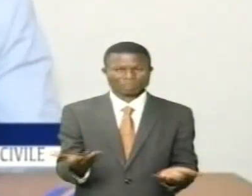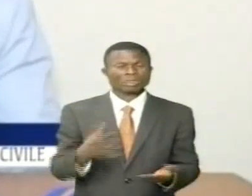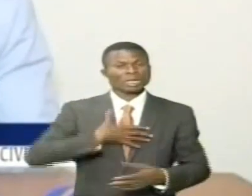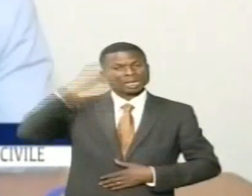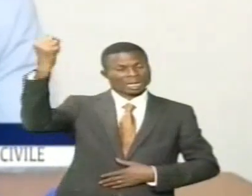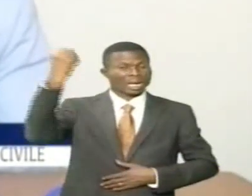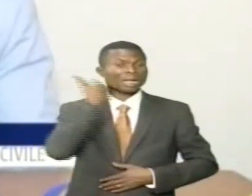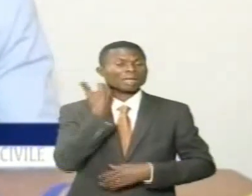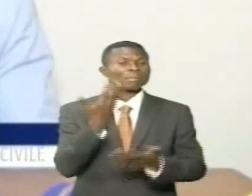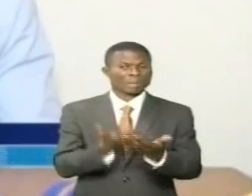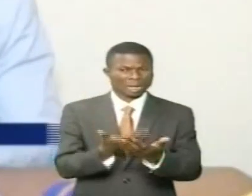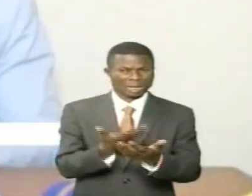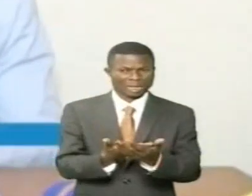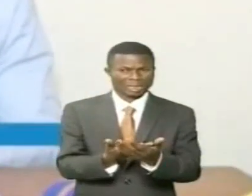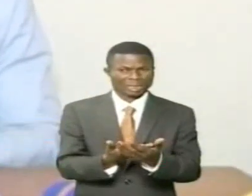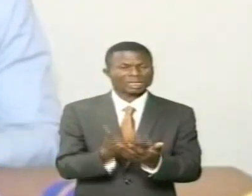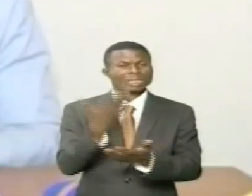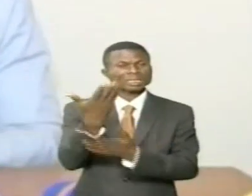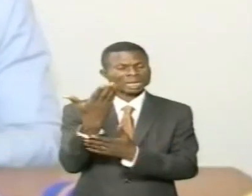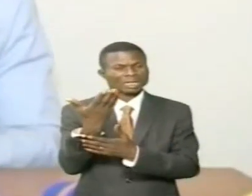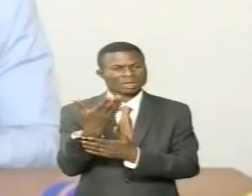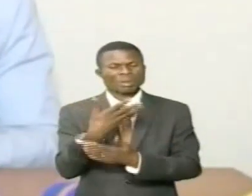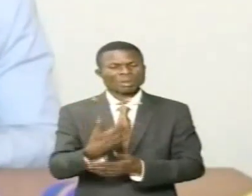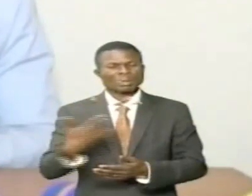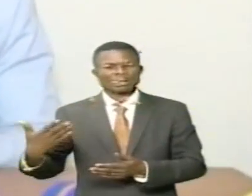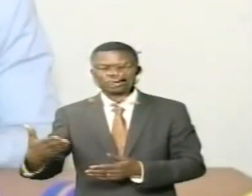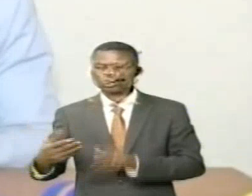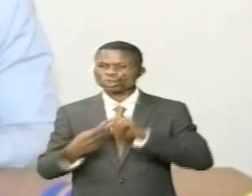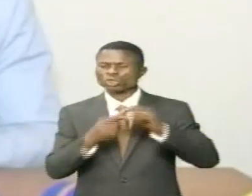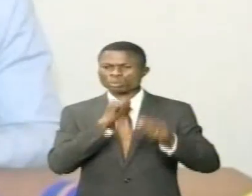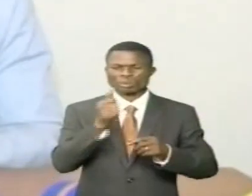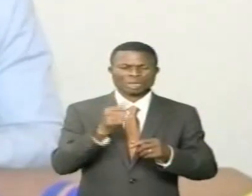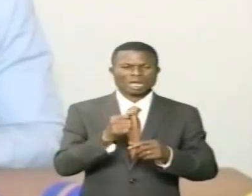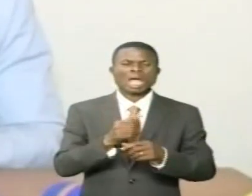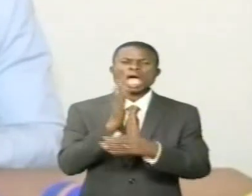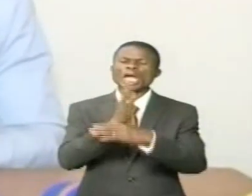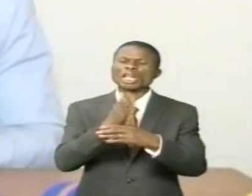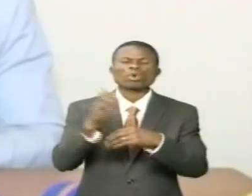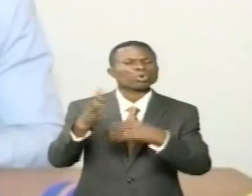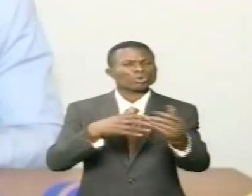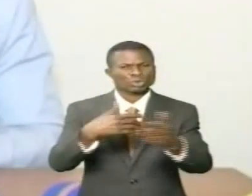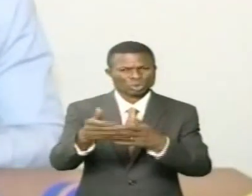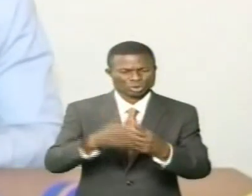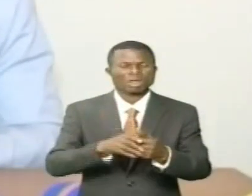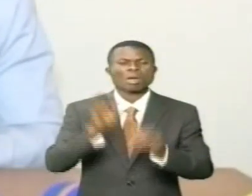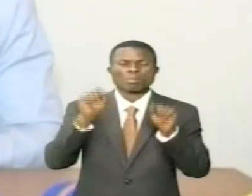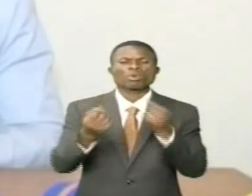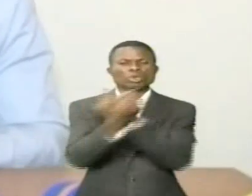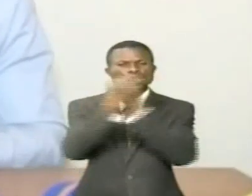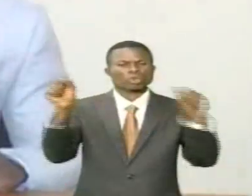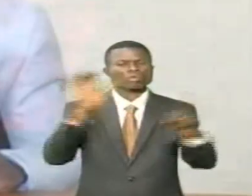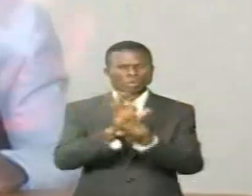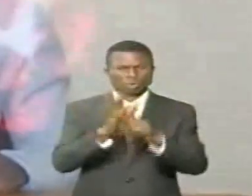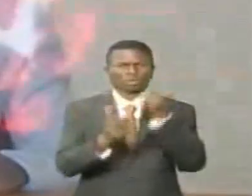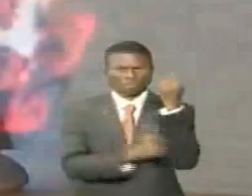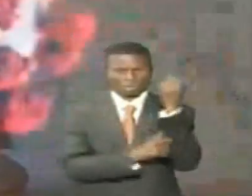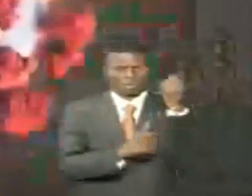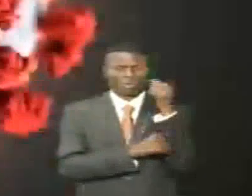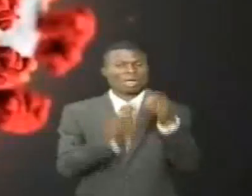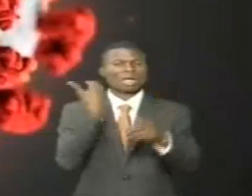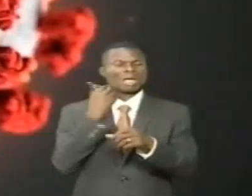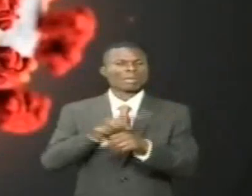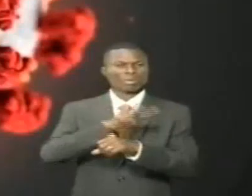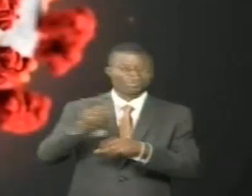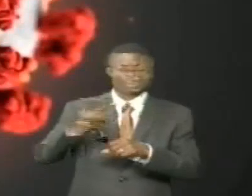ennemi ne requiert pas des moyens d'action spécialisés. Avec des simples gestes barrières, nous sauverons des vies humaines. Cette pandémie nous a